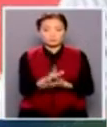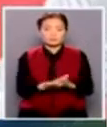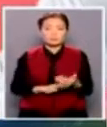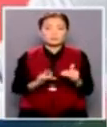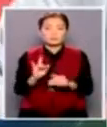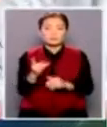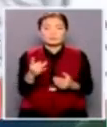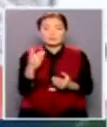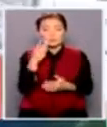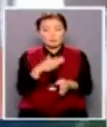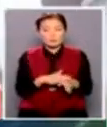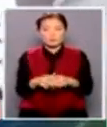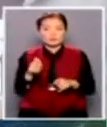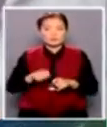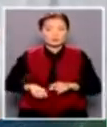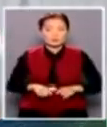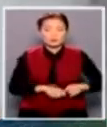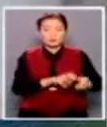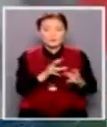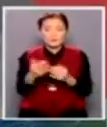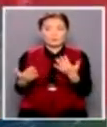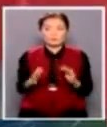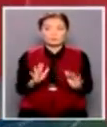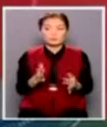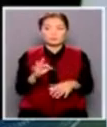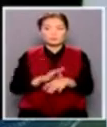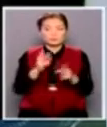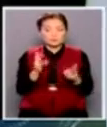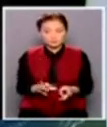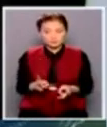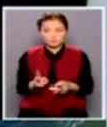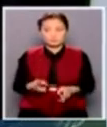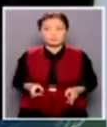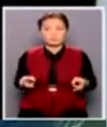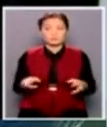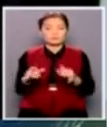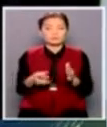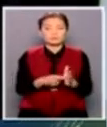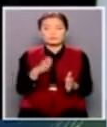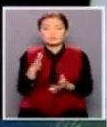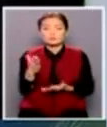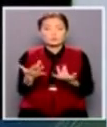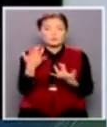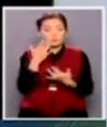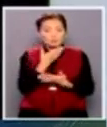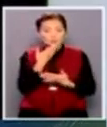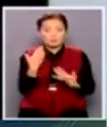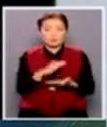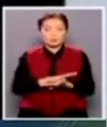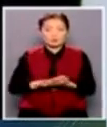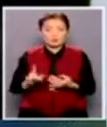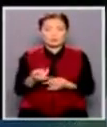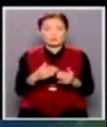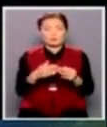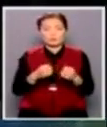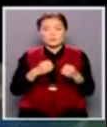соң баланың денесі толығымен тексеріледі. Егер қандай да бір жарақат болса, қылмыстық іс қозғалады. Еш ақау байқалмаса бөбек